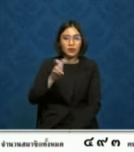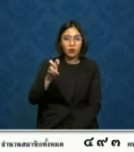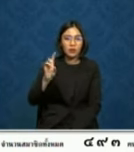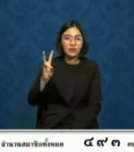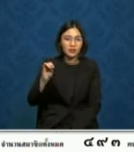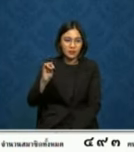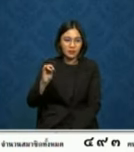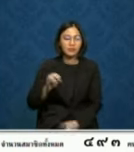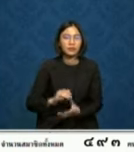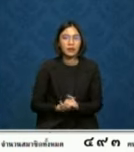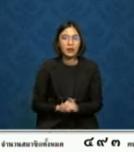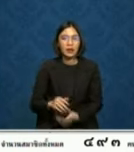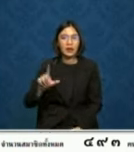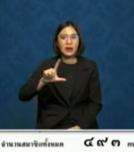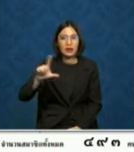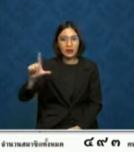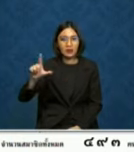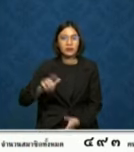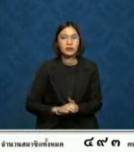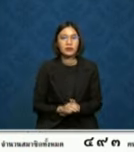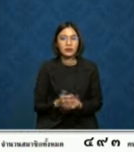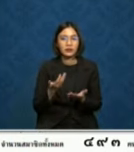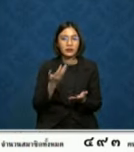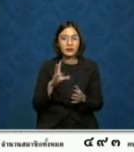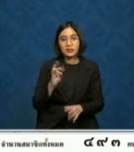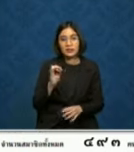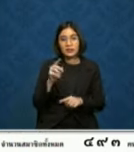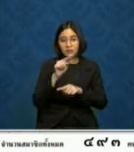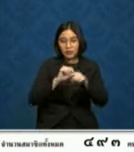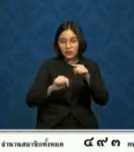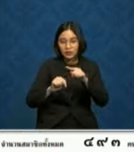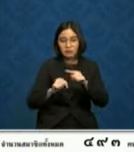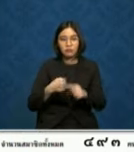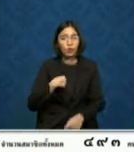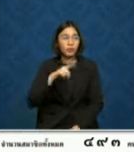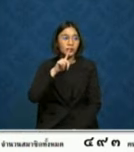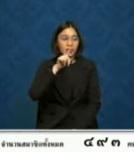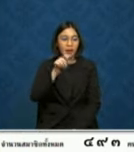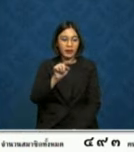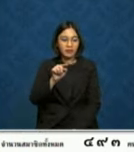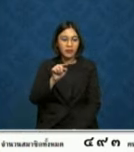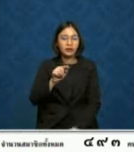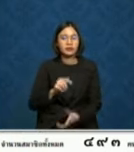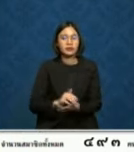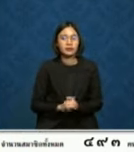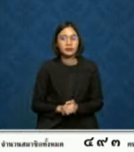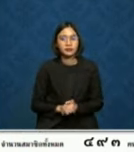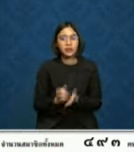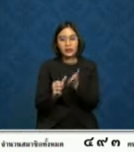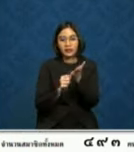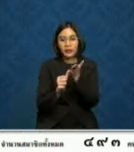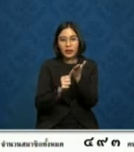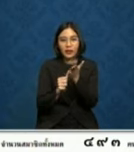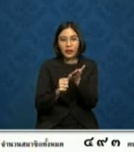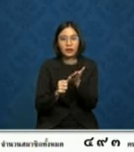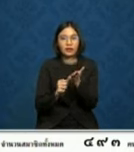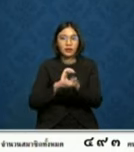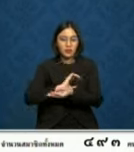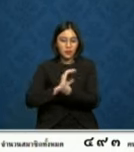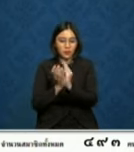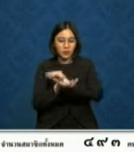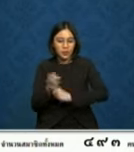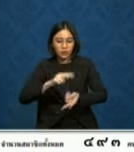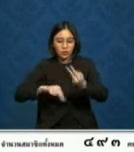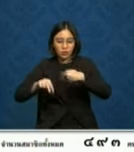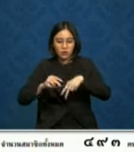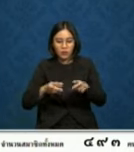270ล้านบาทเศษคิดเป็น 70%คำถามผมคือว่าแล้วมันจะไปแก้ไขปรับปรุงตรวจสอบ